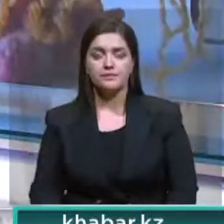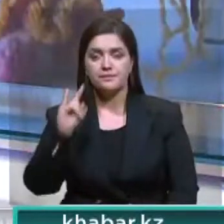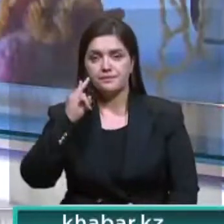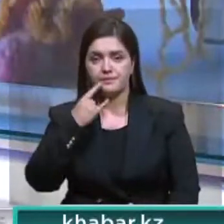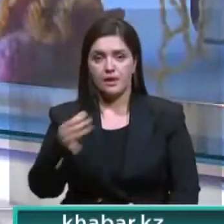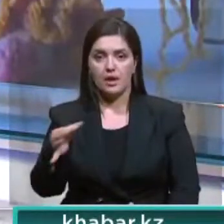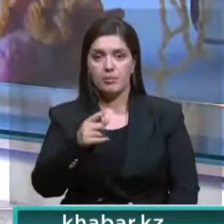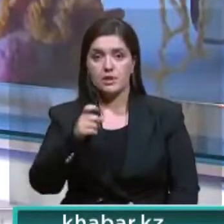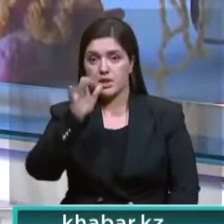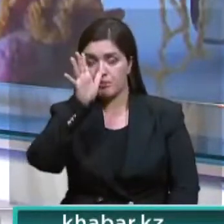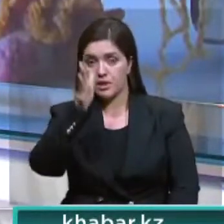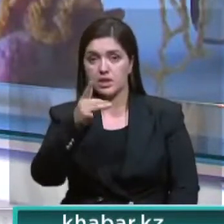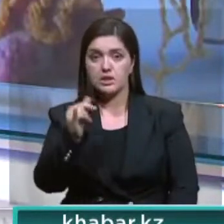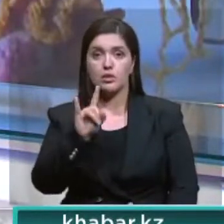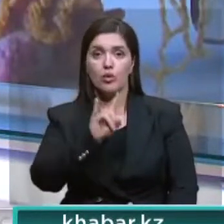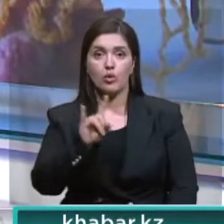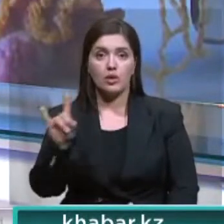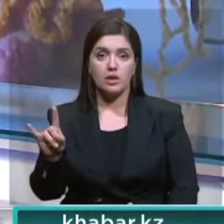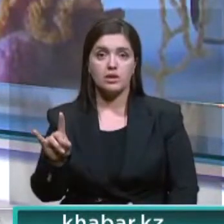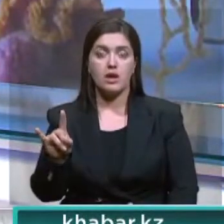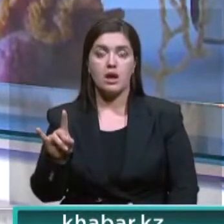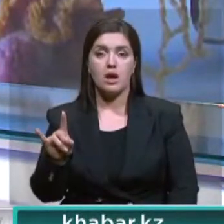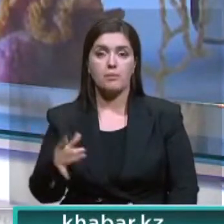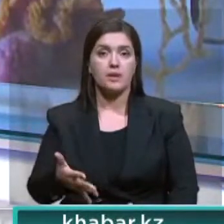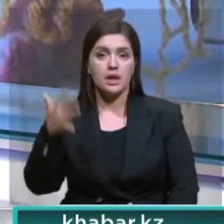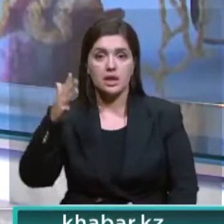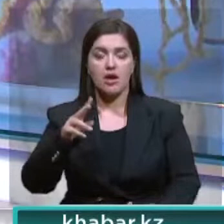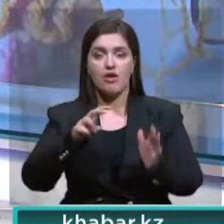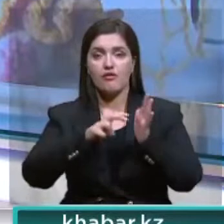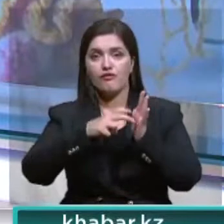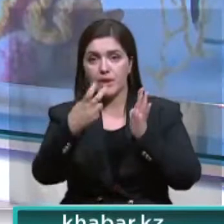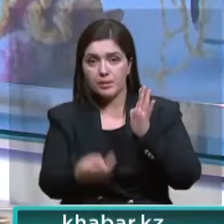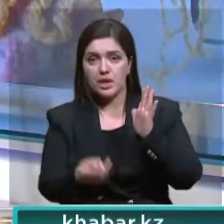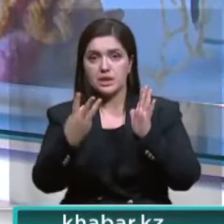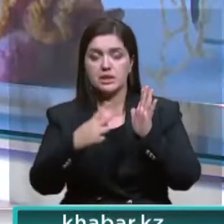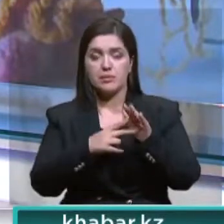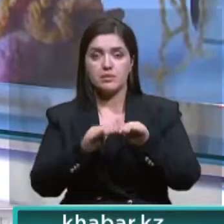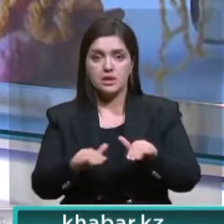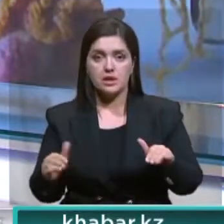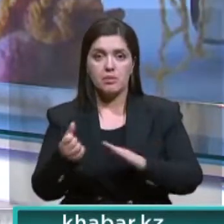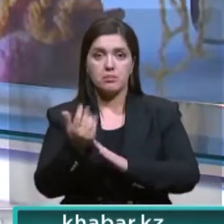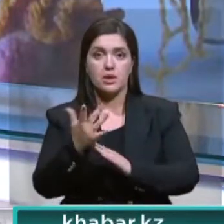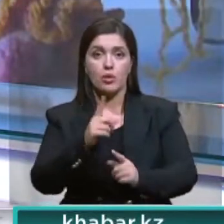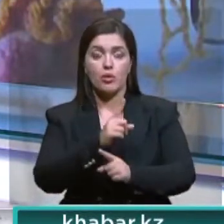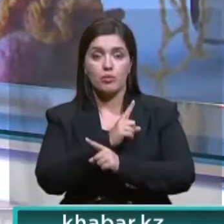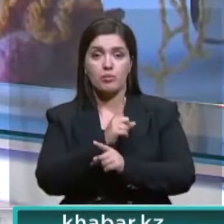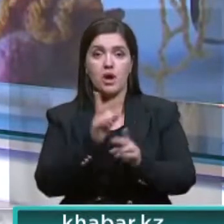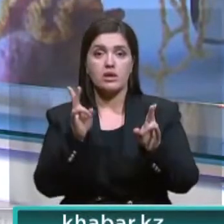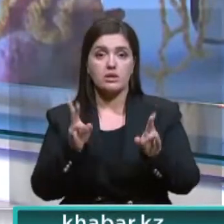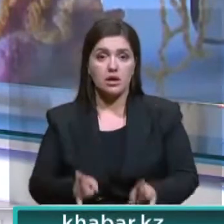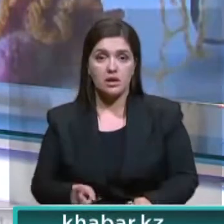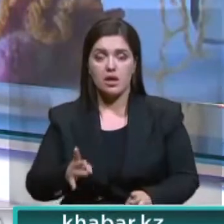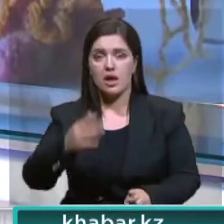По Владарской области за последние 5 лет из окон многоэтажек выпали 37 детей. 15 из них, к сожалению, скончались. Этих трагедий, как